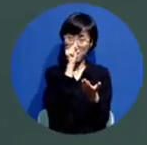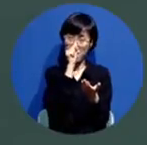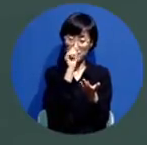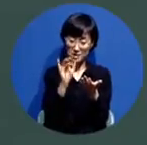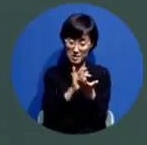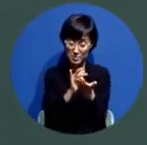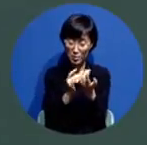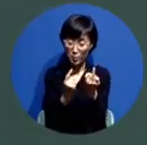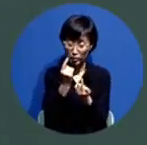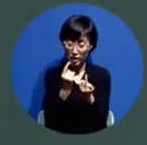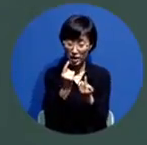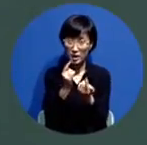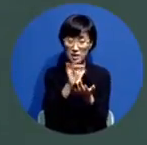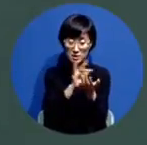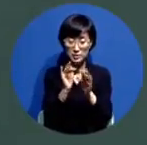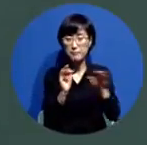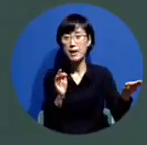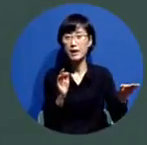있습니다.